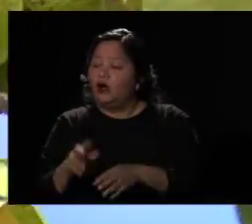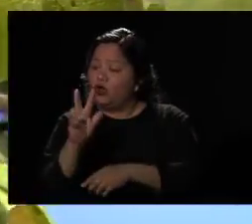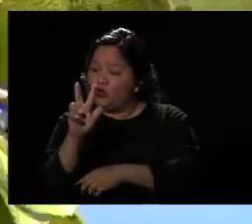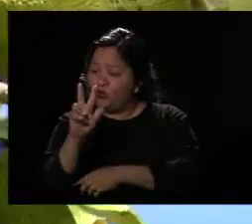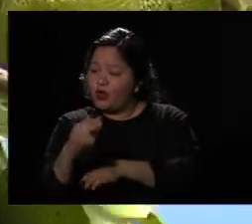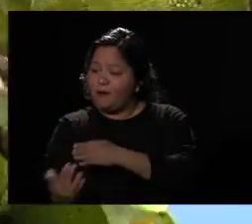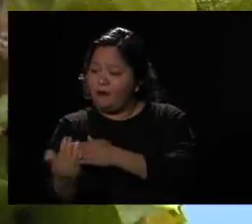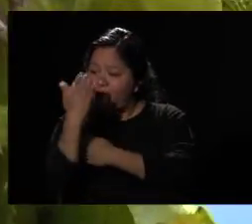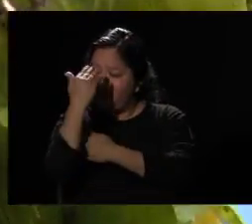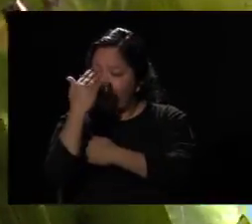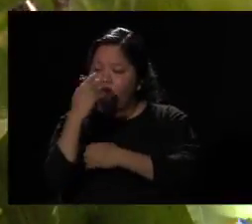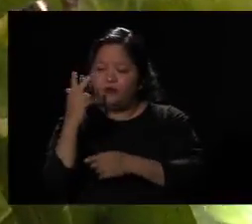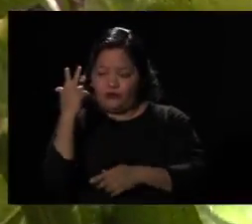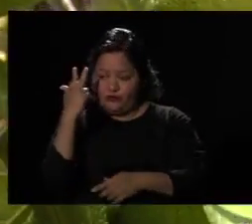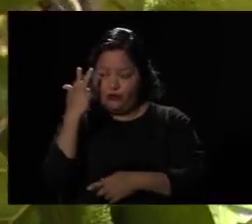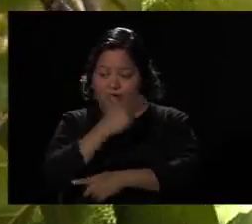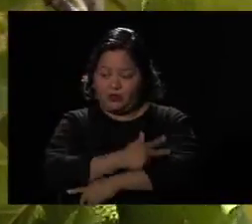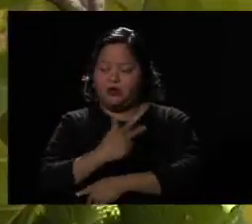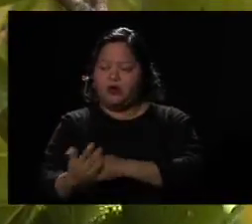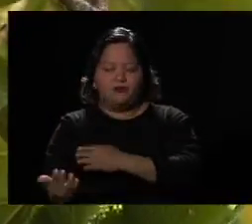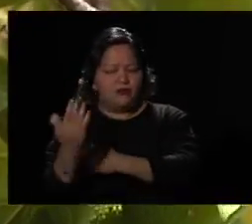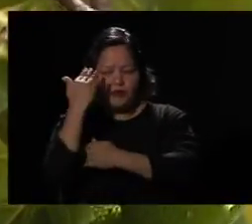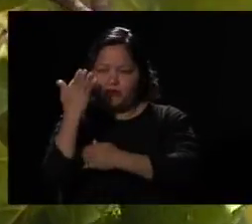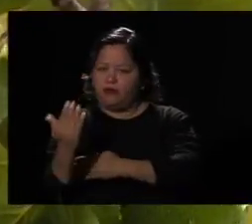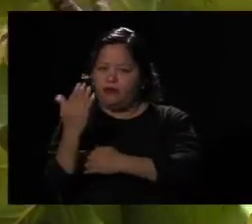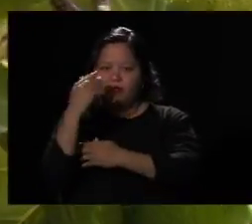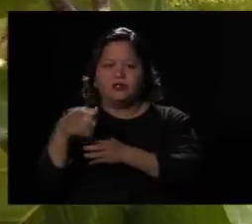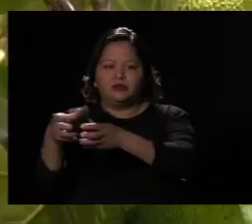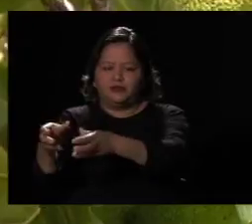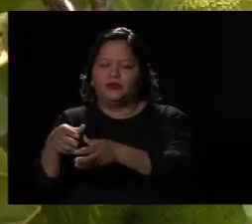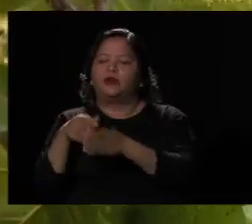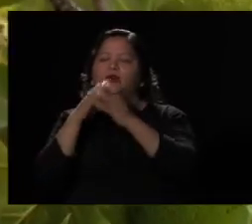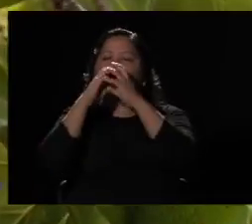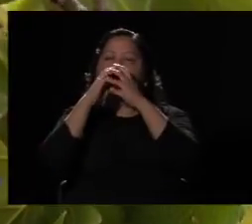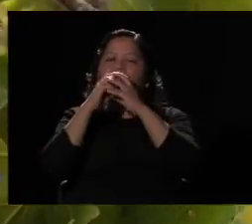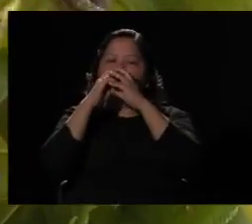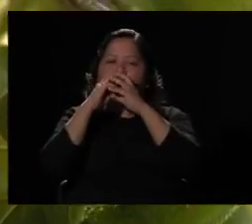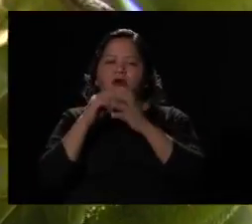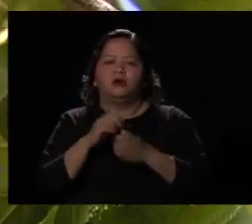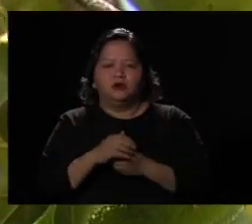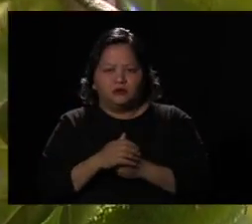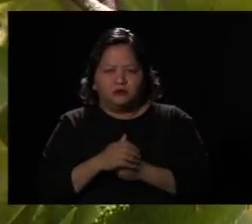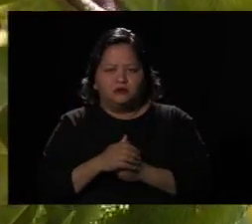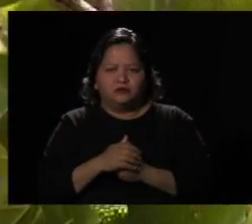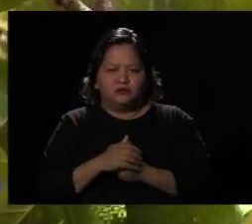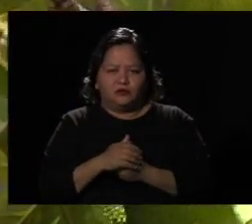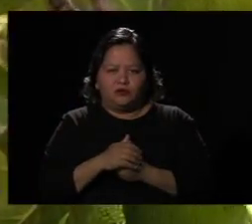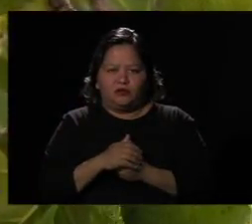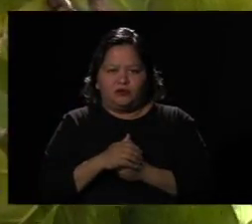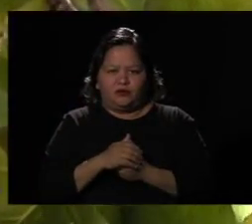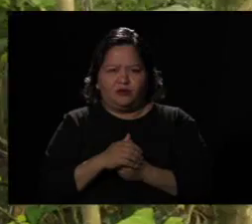Lokwe, waha amot tsetnut patut ni mafatitinas ginin ihagun lemay.